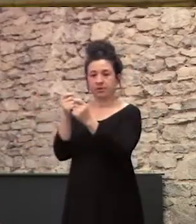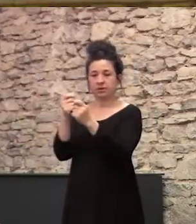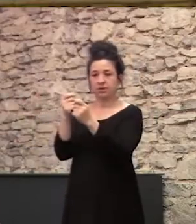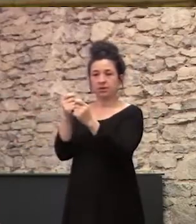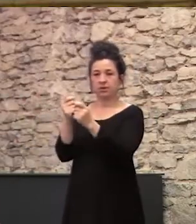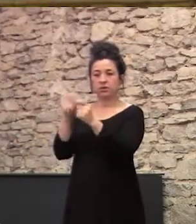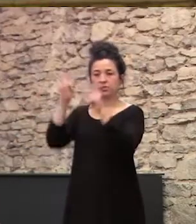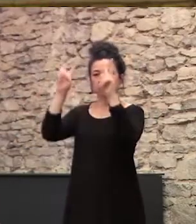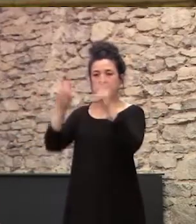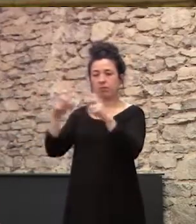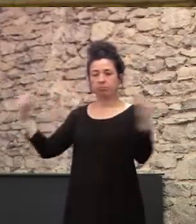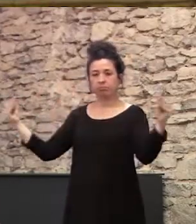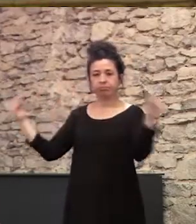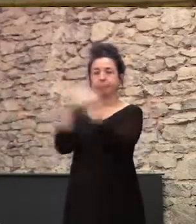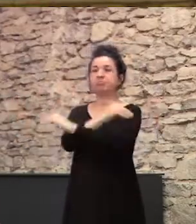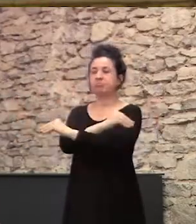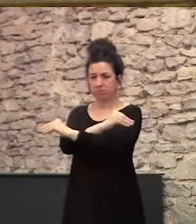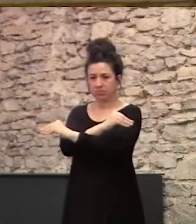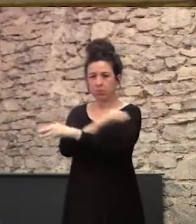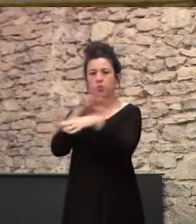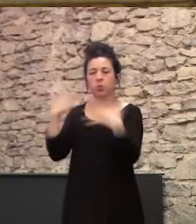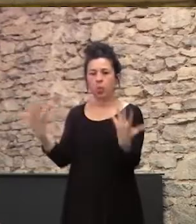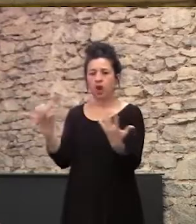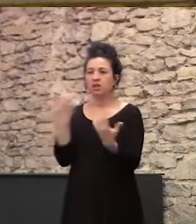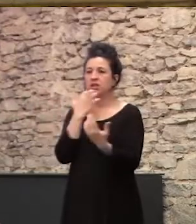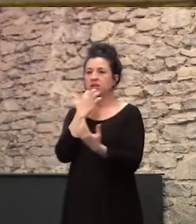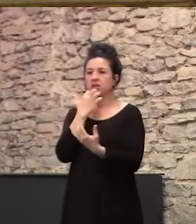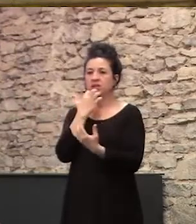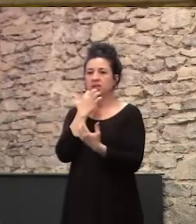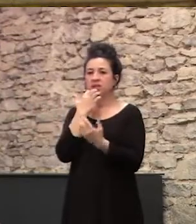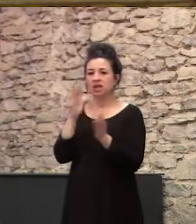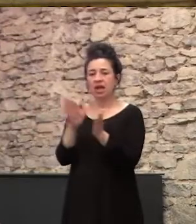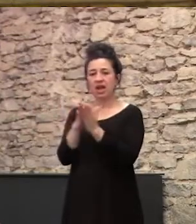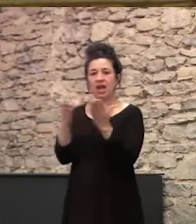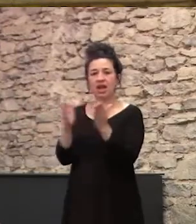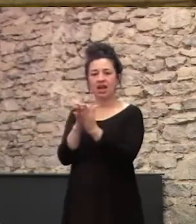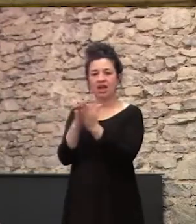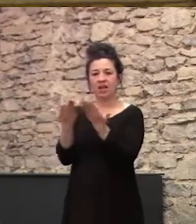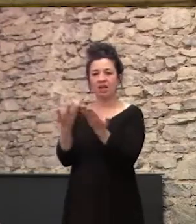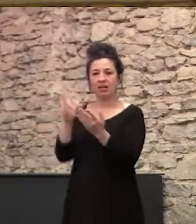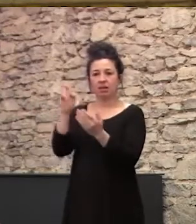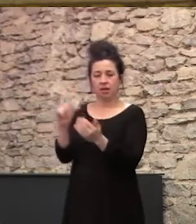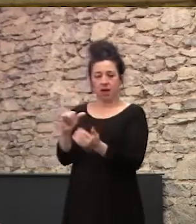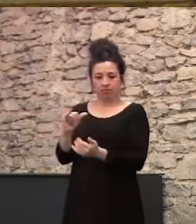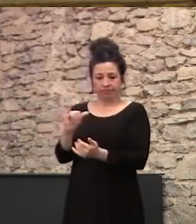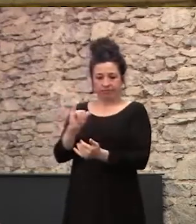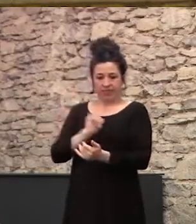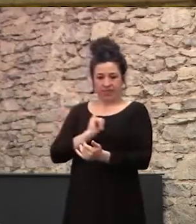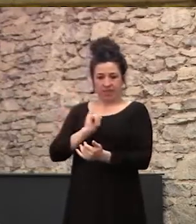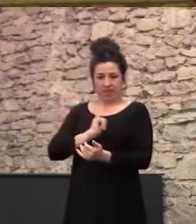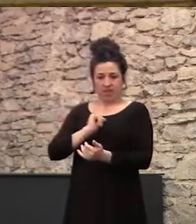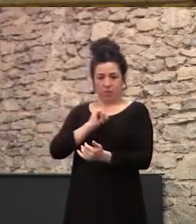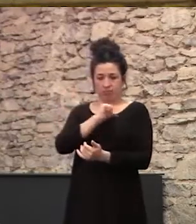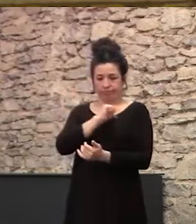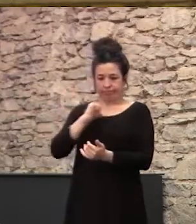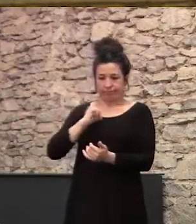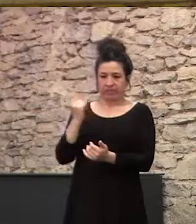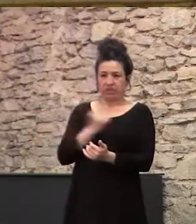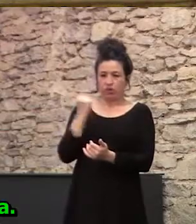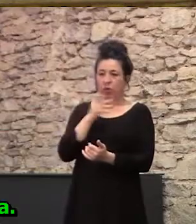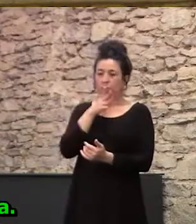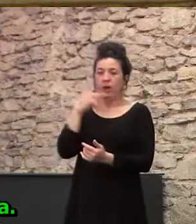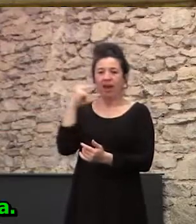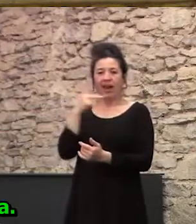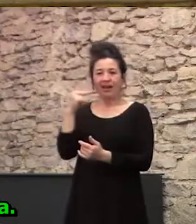bat izan zen hori ez, nola ze individualizatua den liburuarena eta berak ba igual zeukalako beti nolabait